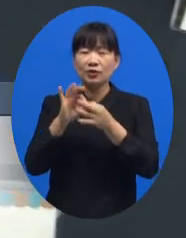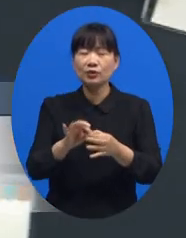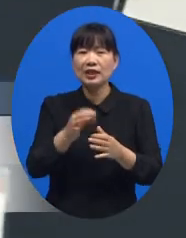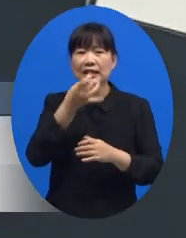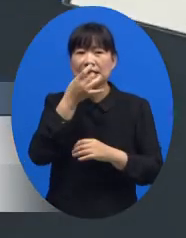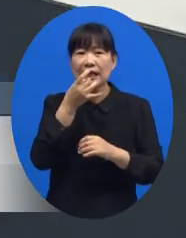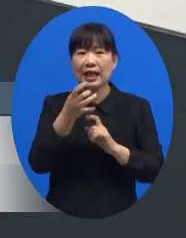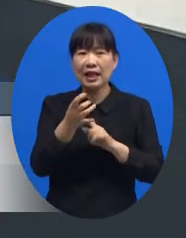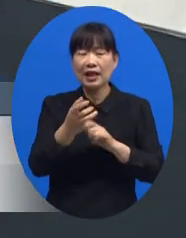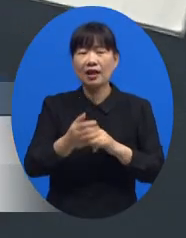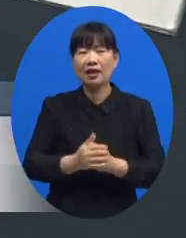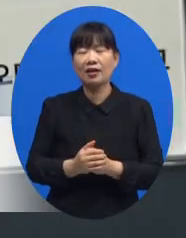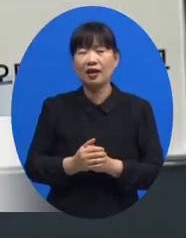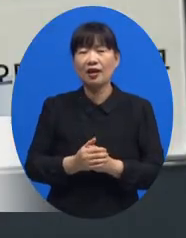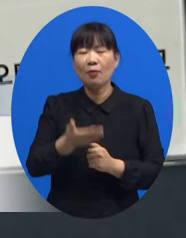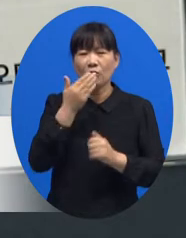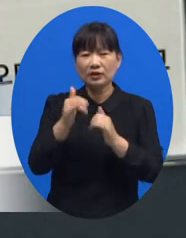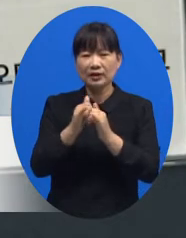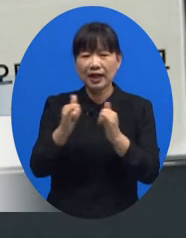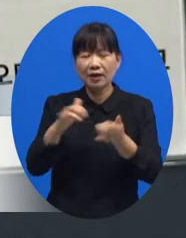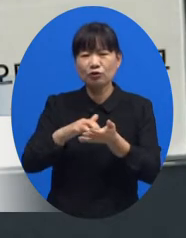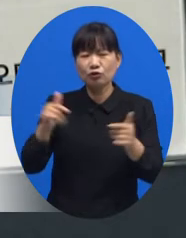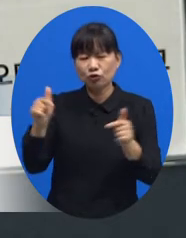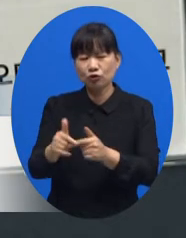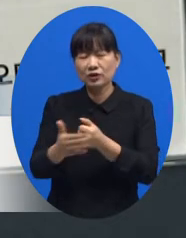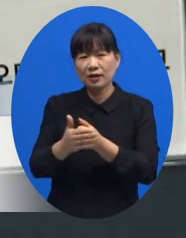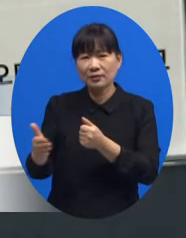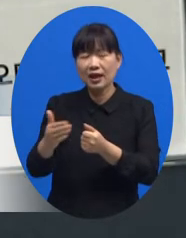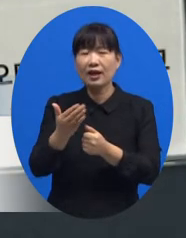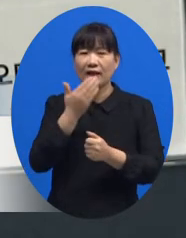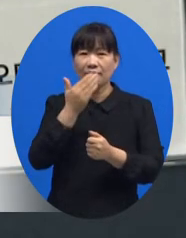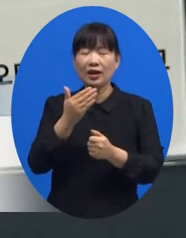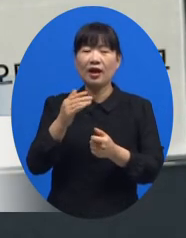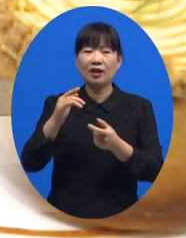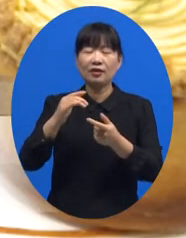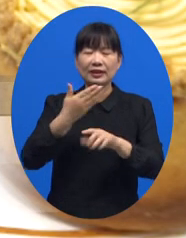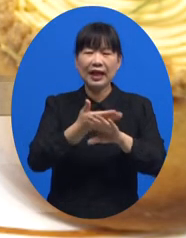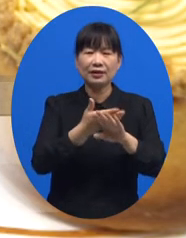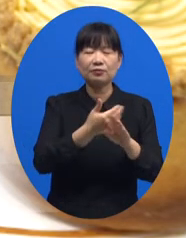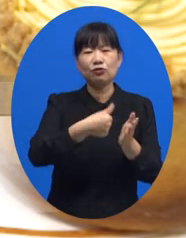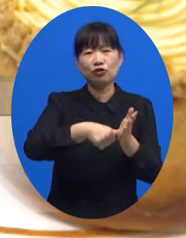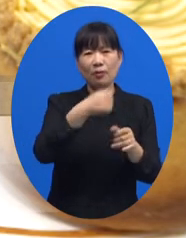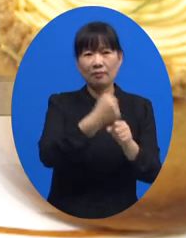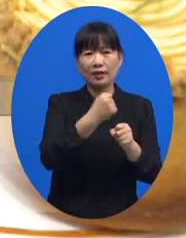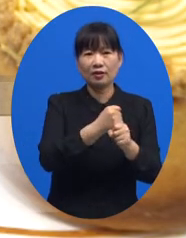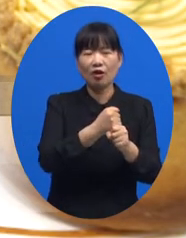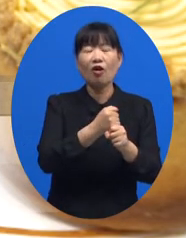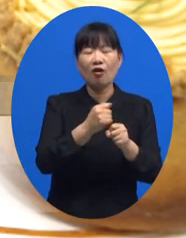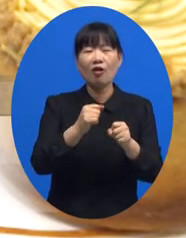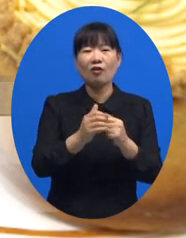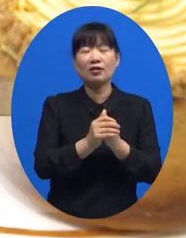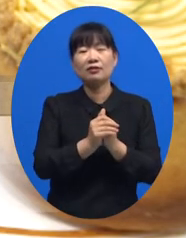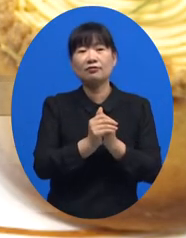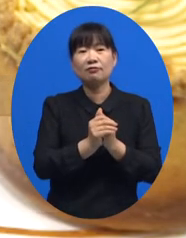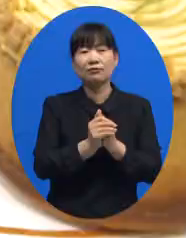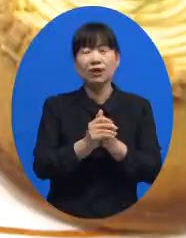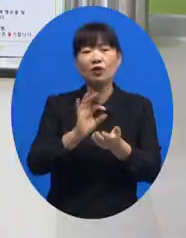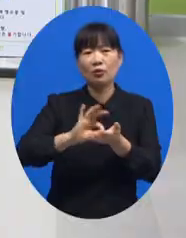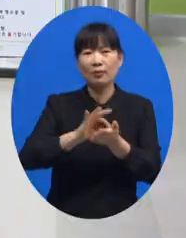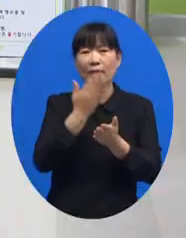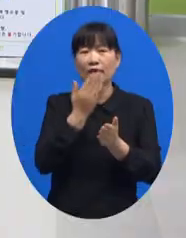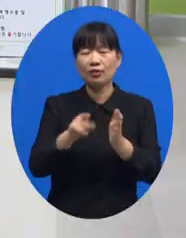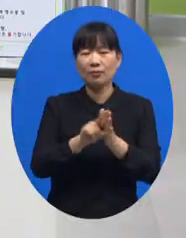먹는 사람들이 많이 줄고 있기 때문에 가능하면 이런 것들을 가공식품으로써 쌀을 좀 더 소비할 수 있는 방향 쪽으로 계속 연구를 하고